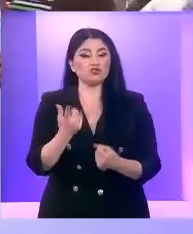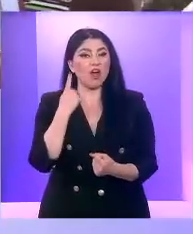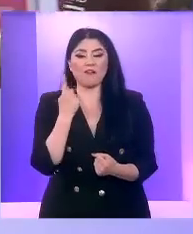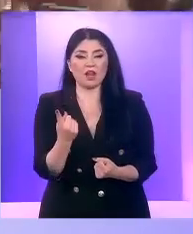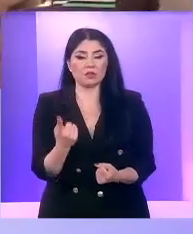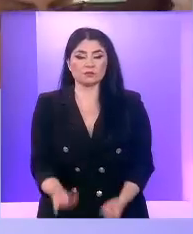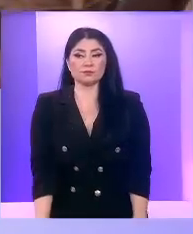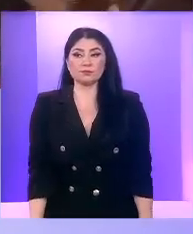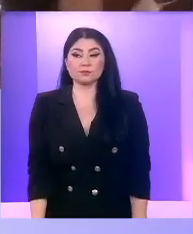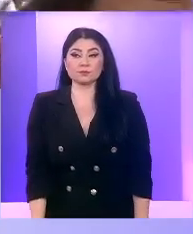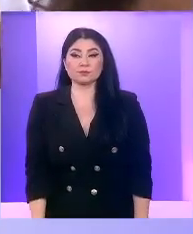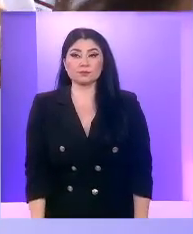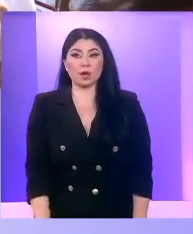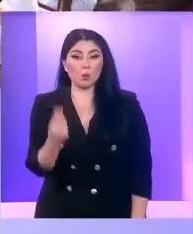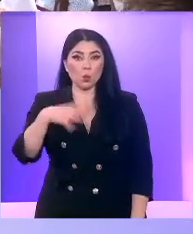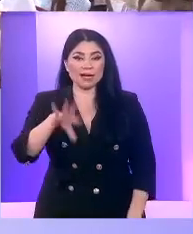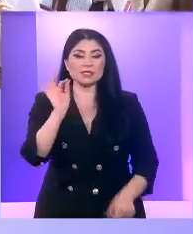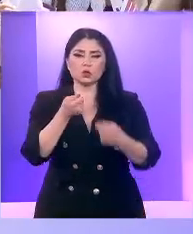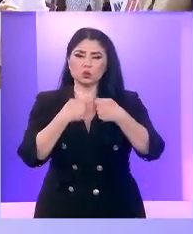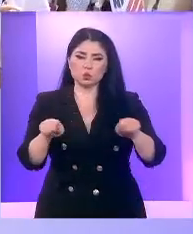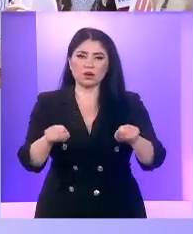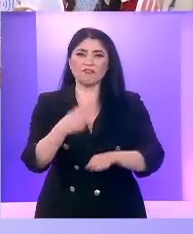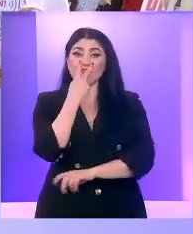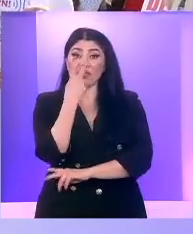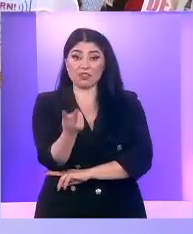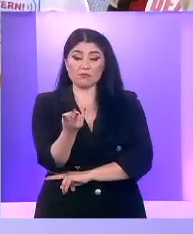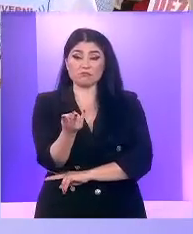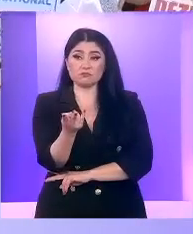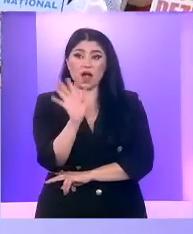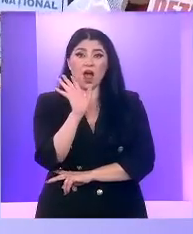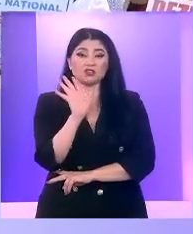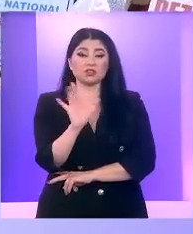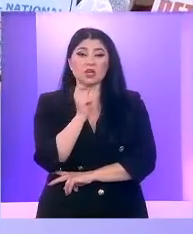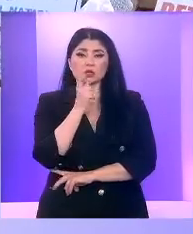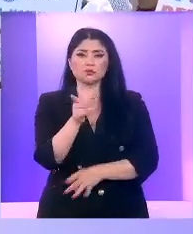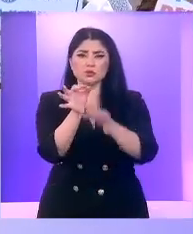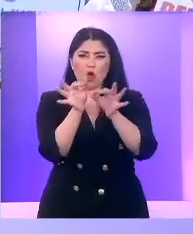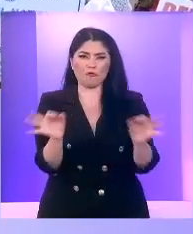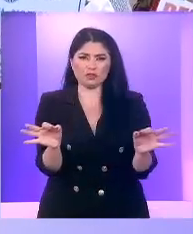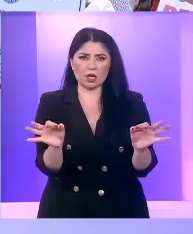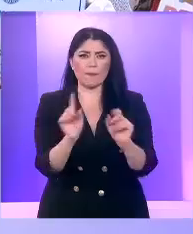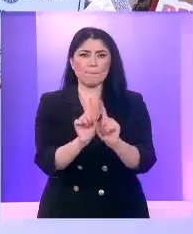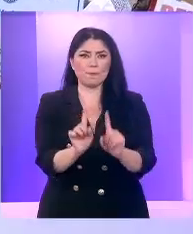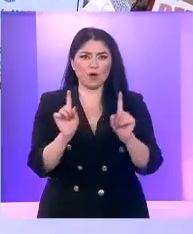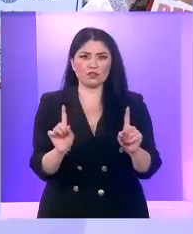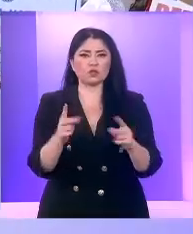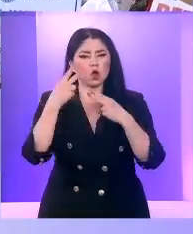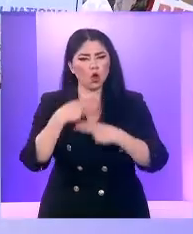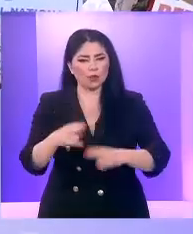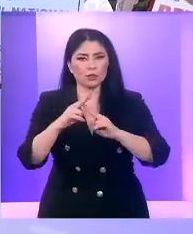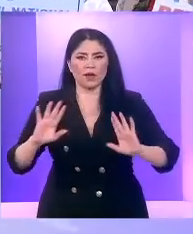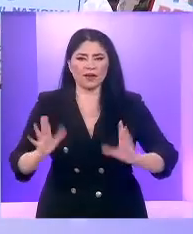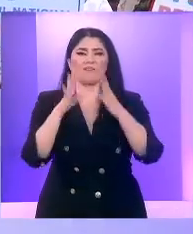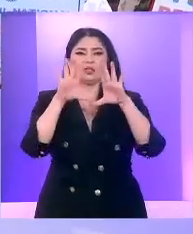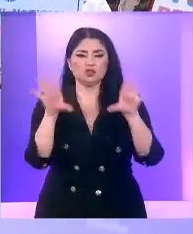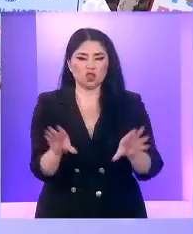aflat? Bun găsit tuturor! Așadar, vedem această reacție oficială. Profesorii vor continua